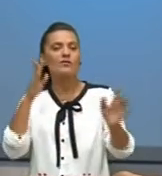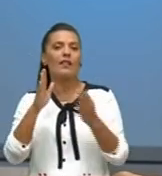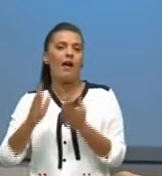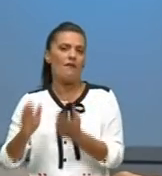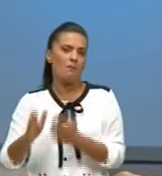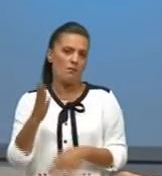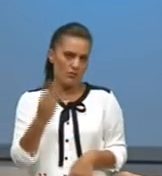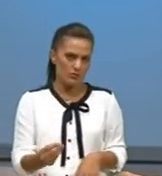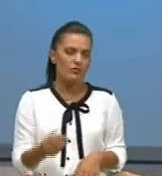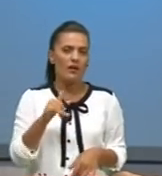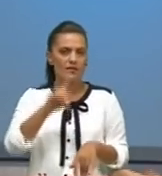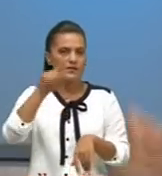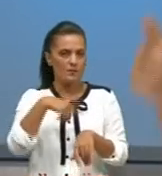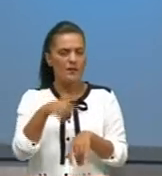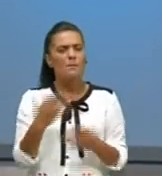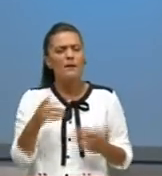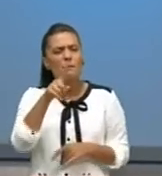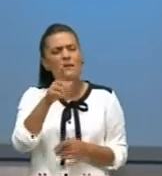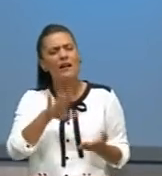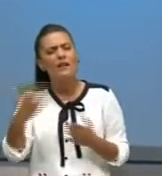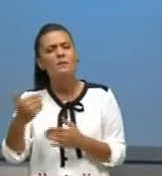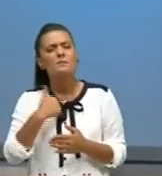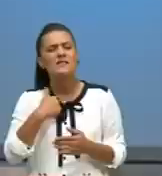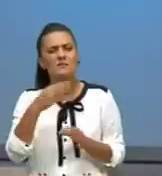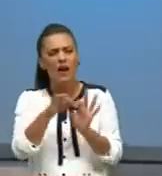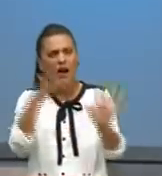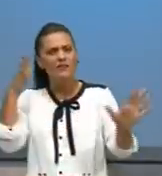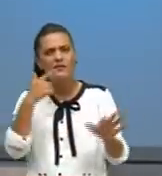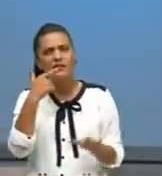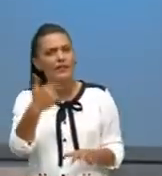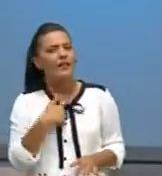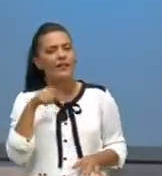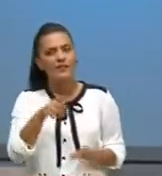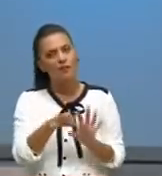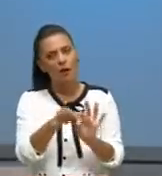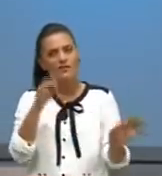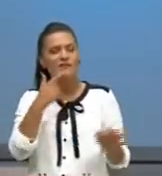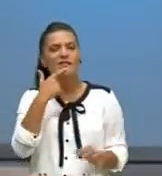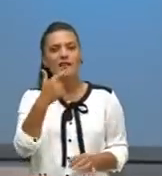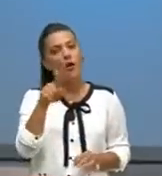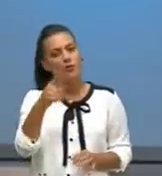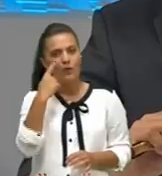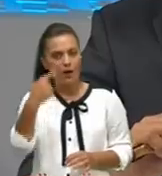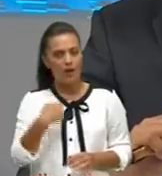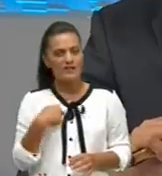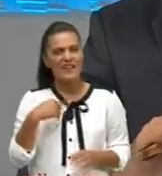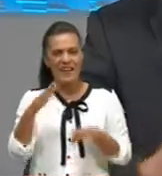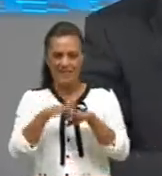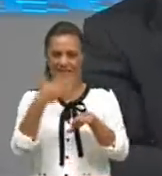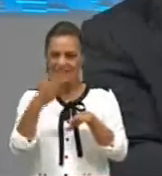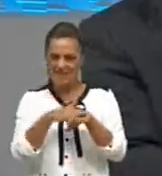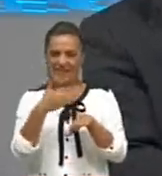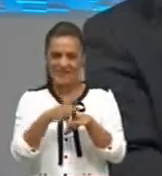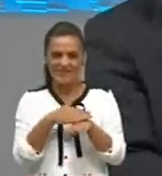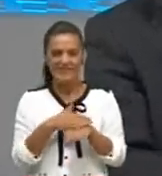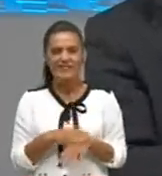sürsün, devam etsin kesinlikle. Aynı zamanda. Kesinlikle. Peki bir yandan bize böyle bir atacağız dediniz. Tamam. Ok atacağız dediniz. Vaktimiz onu da gösterin. Mı? Yavaş yavaş. Öyle